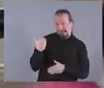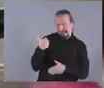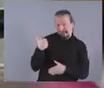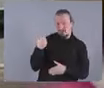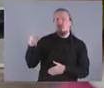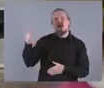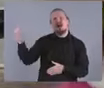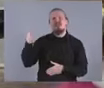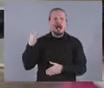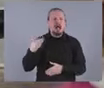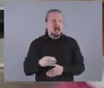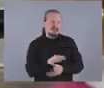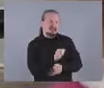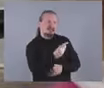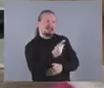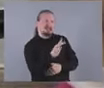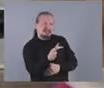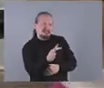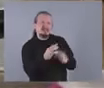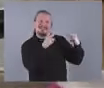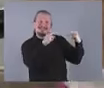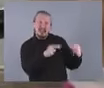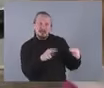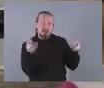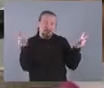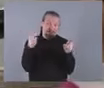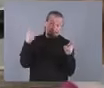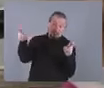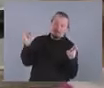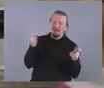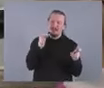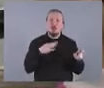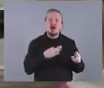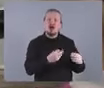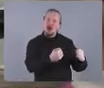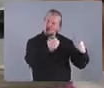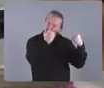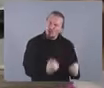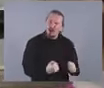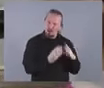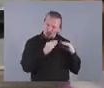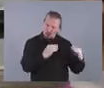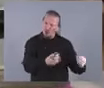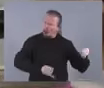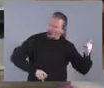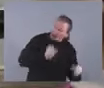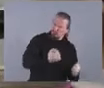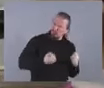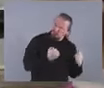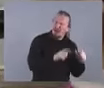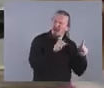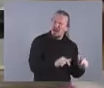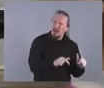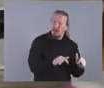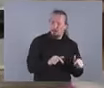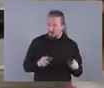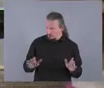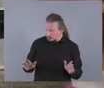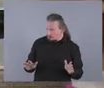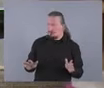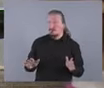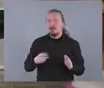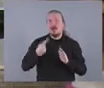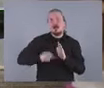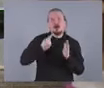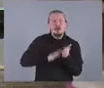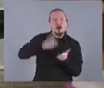ledit de scénari et je cite scénarios solides concrets et volontaristes à l'OND de ces engagements